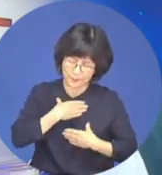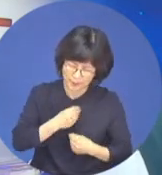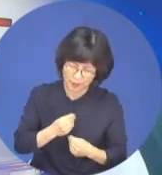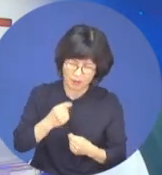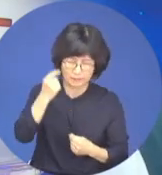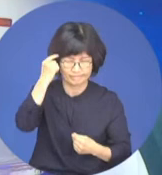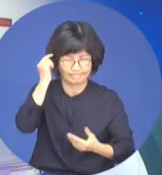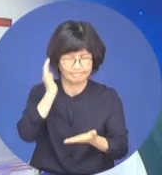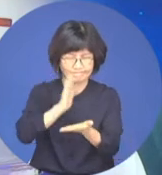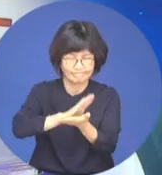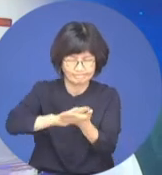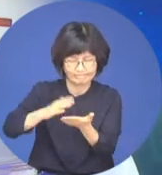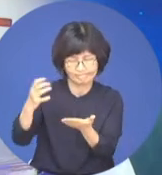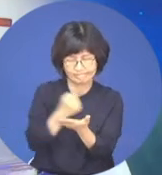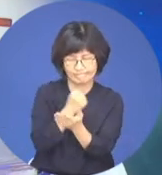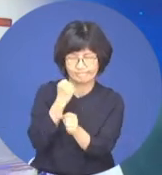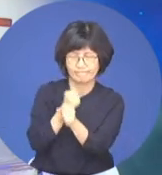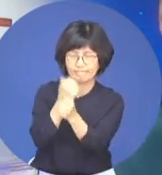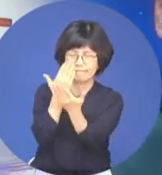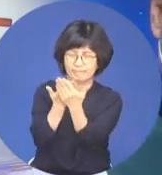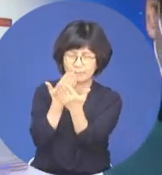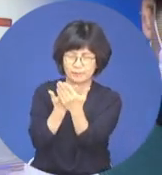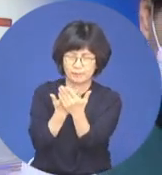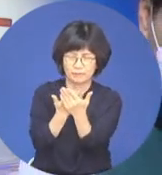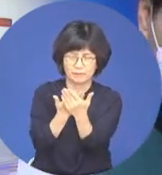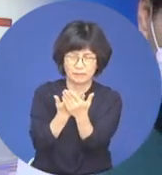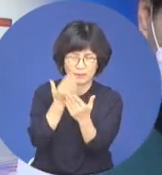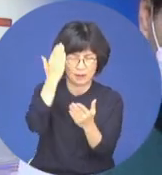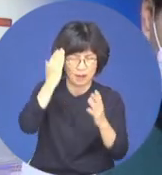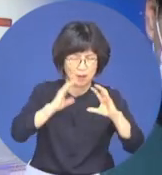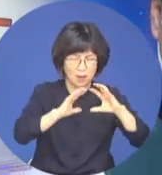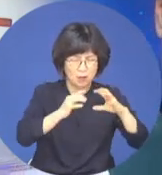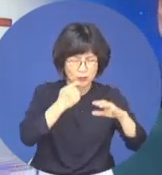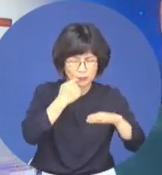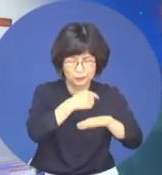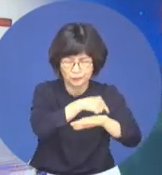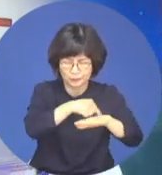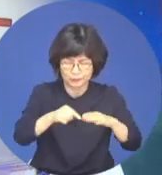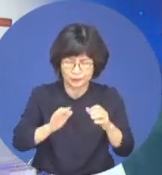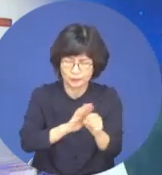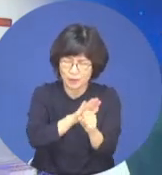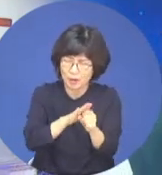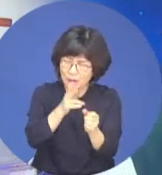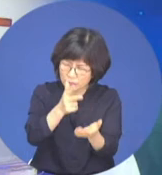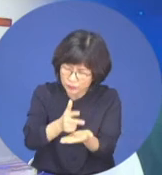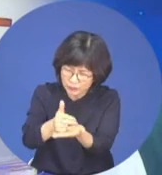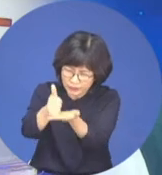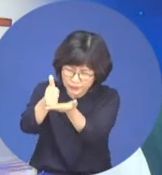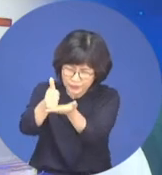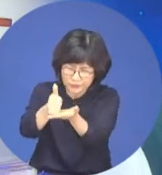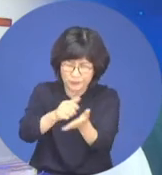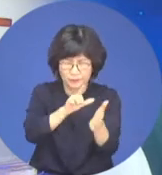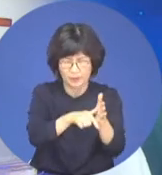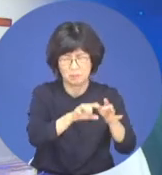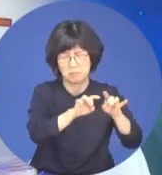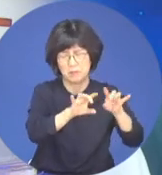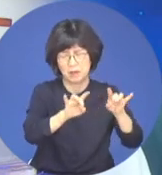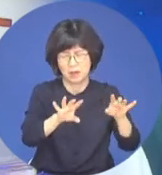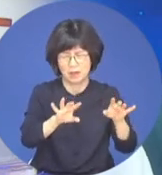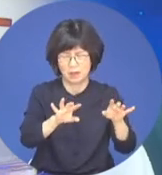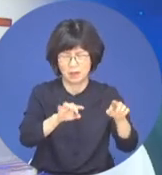누리게 하옵소서. 이 나라와 민족을 사랑하시는 주님, 하나님께서 때를 따라 세우신